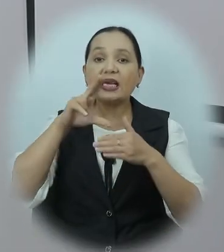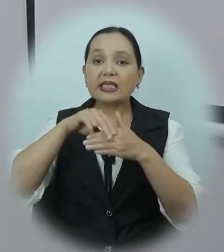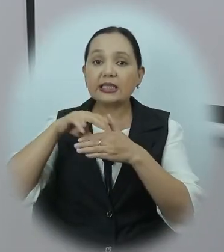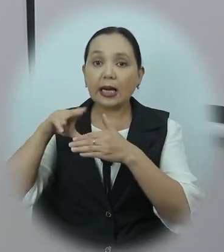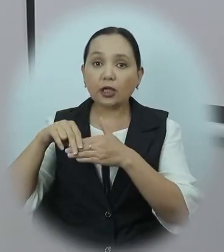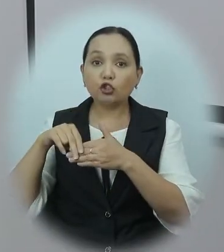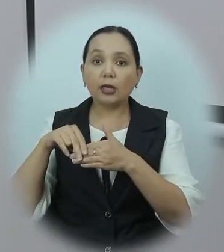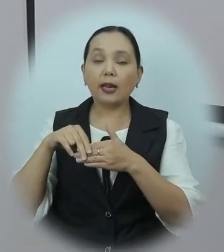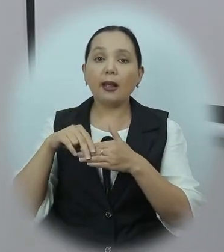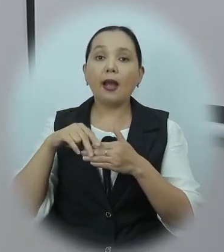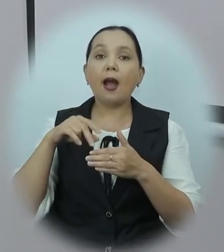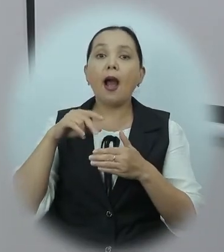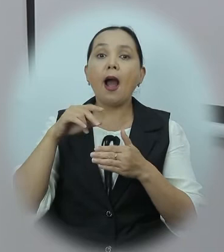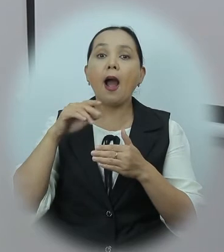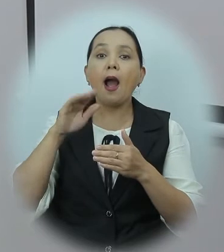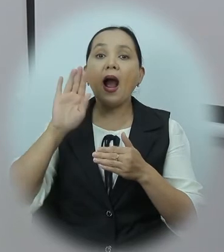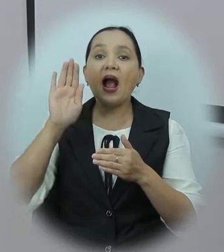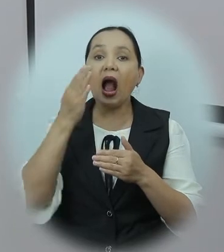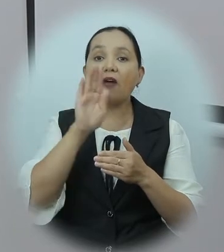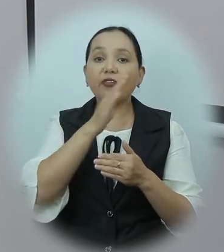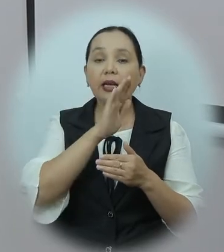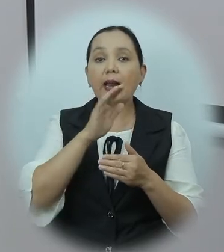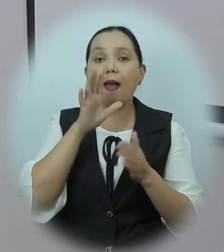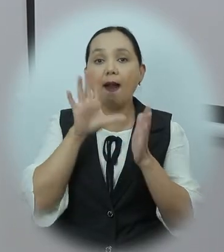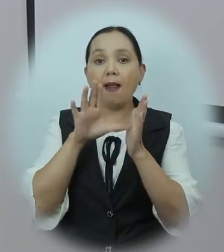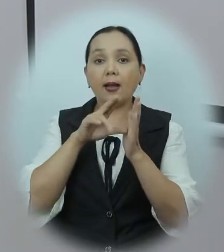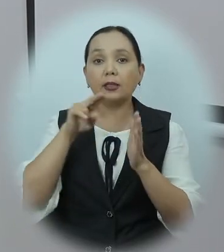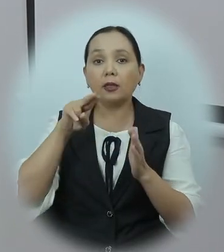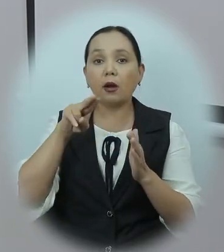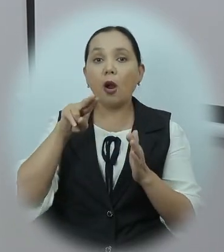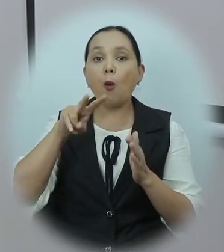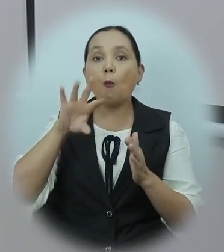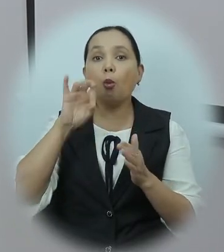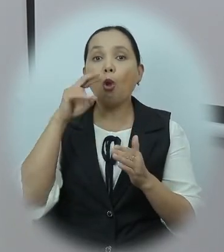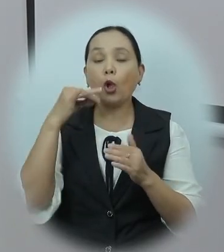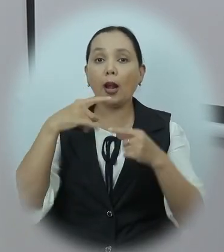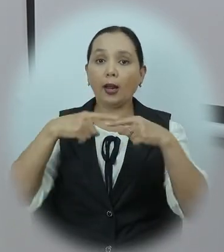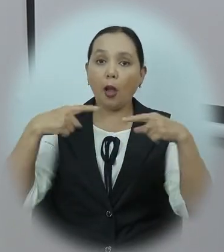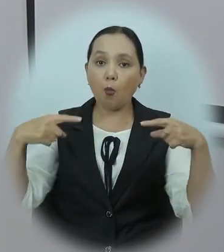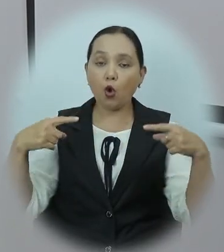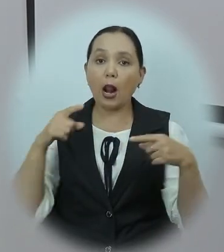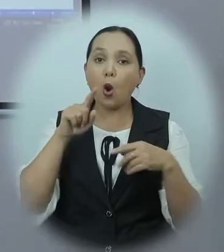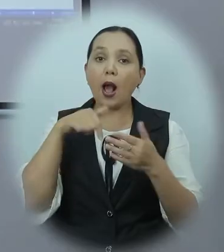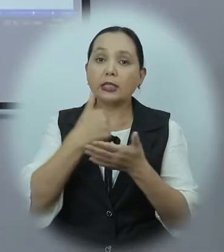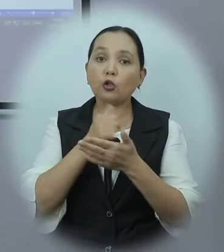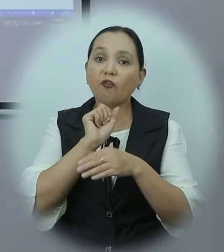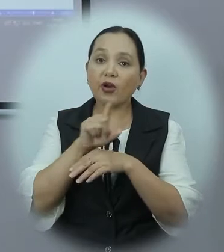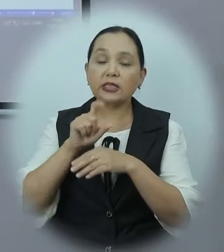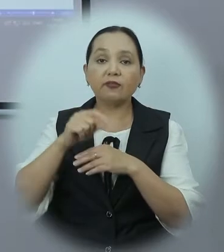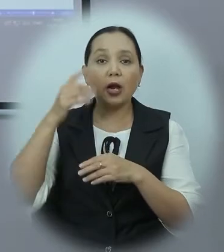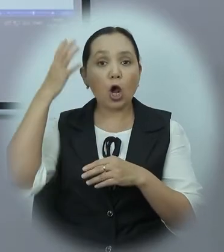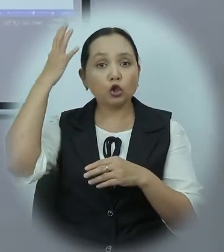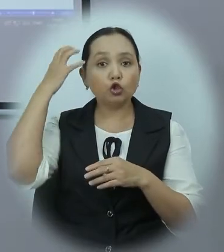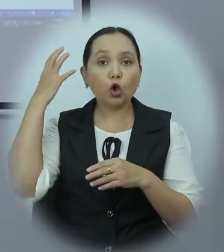qistirgichli gafrili elektr ployikalarga bo'linadi. Ularning asosiy vazifalari